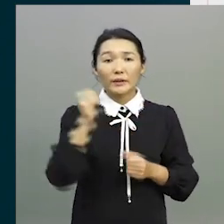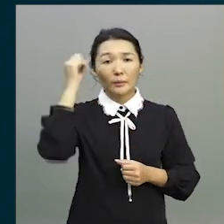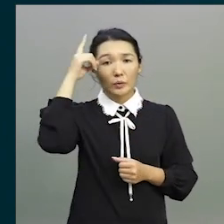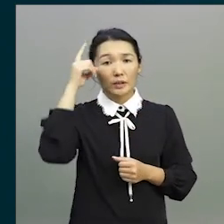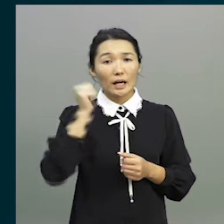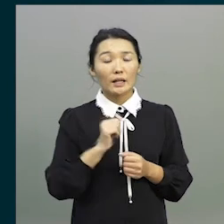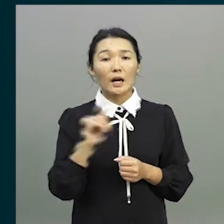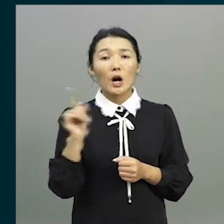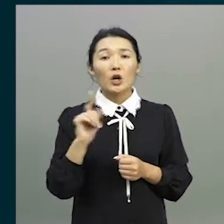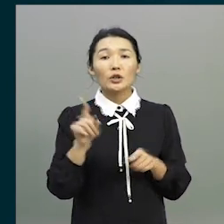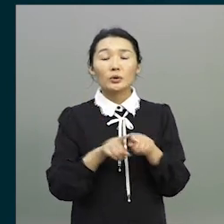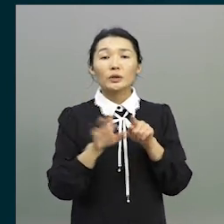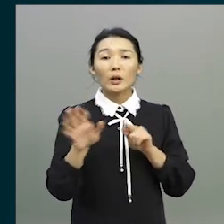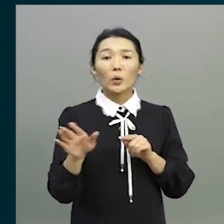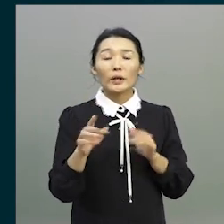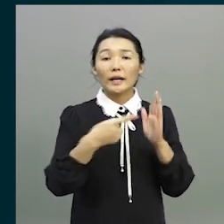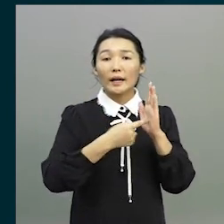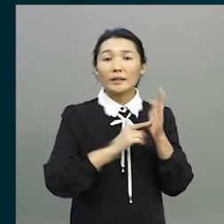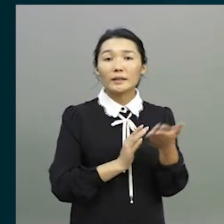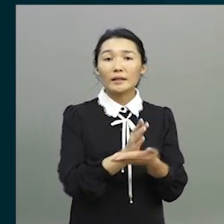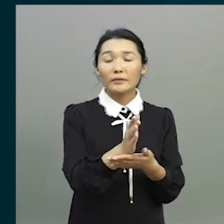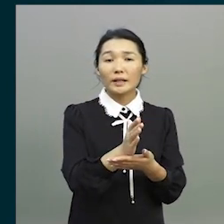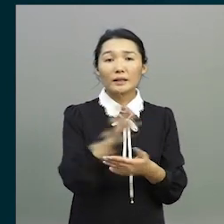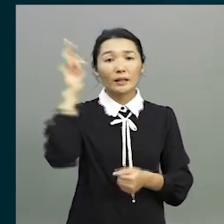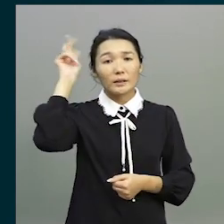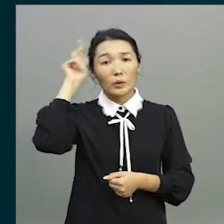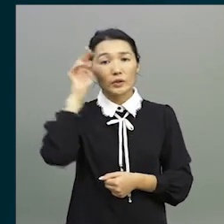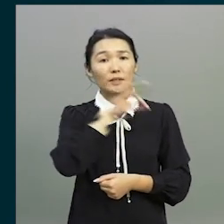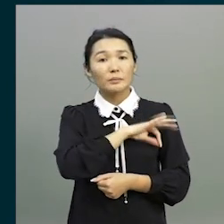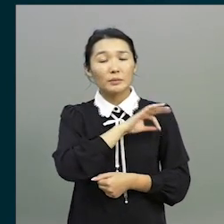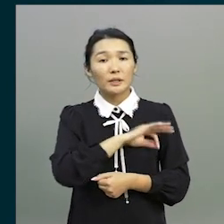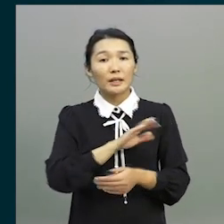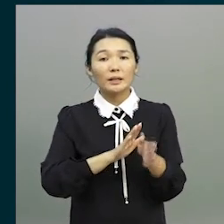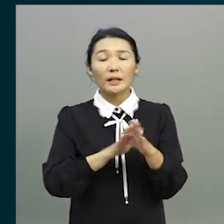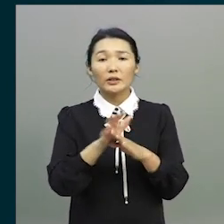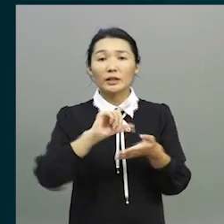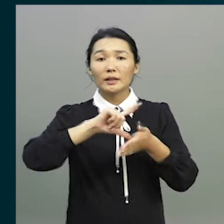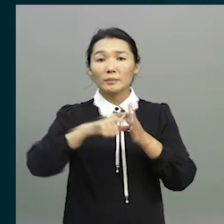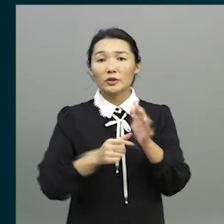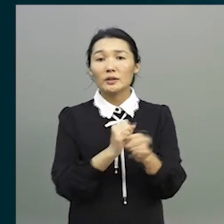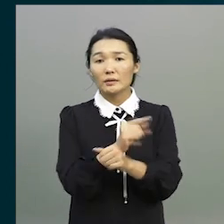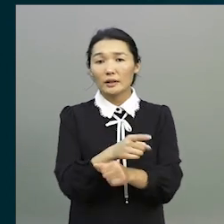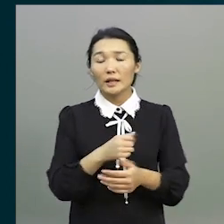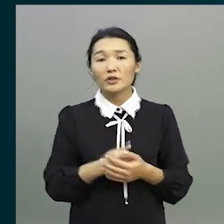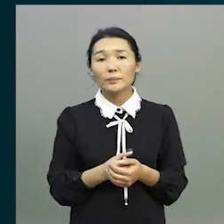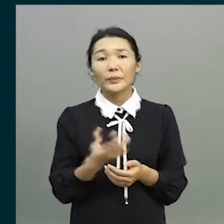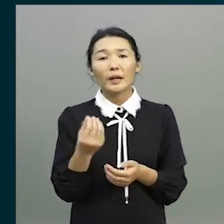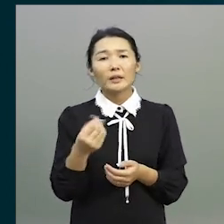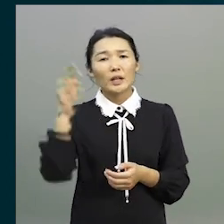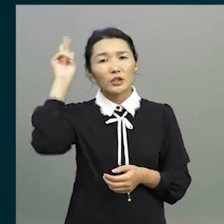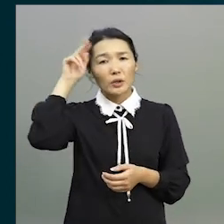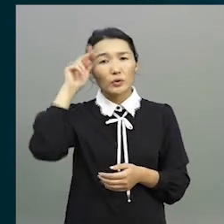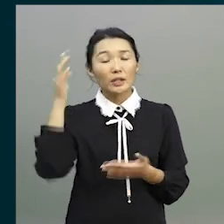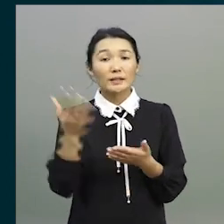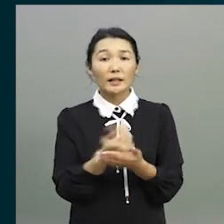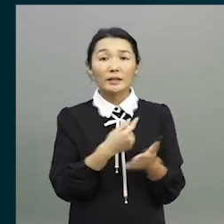что же такое координаты вектора и научились применять их для решения геометрических задач также вы научились находить